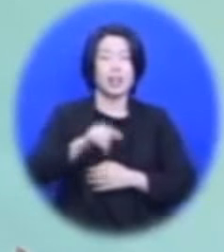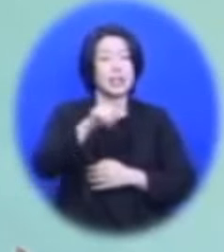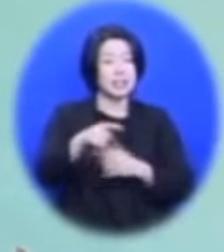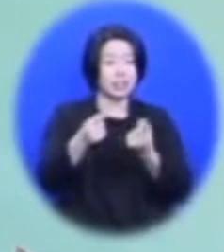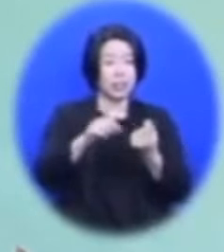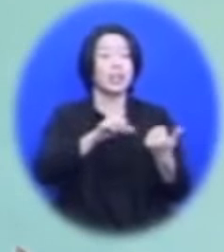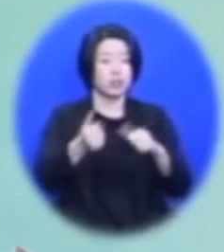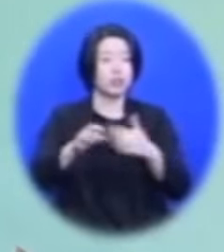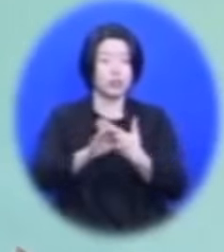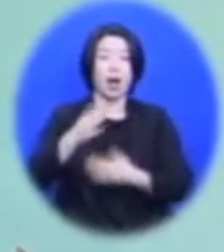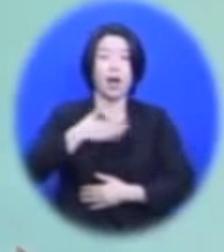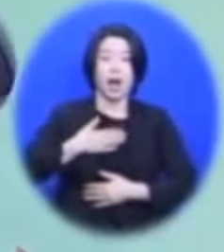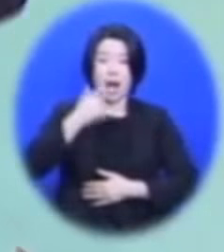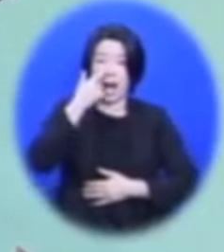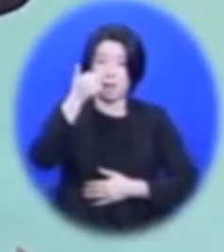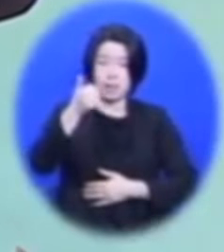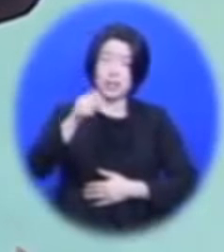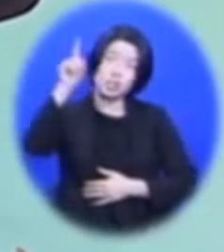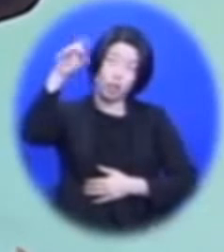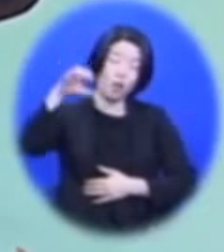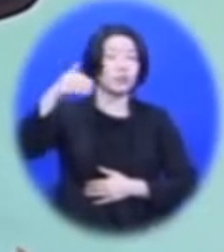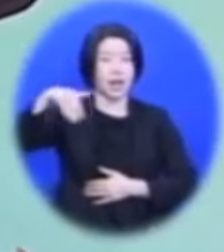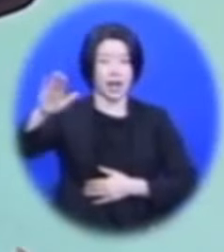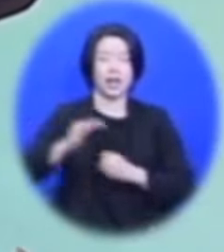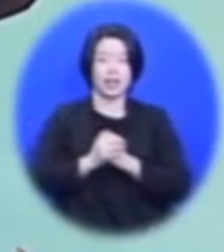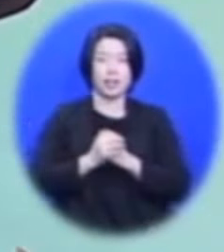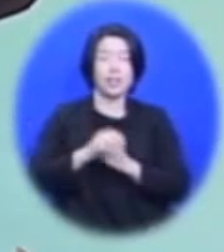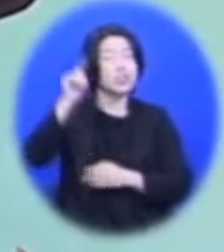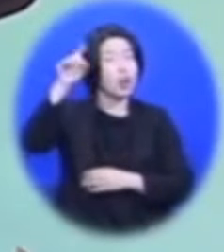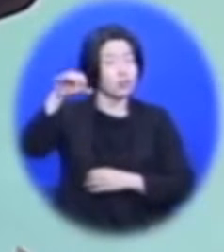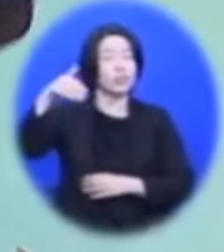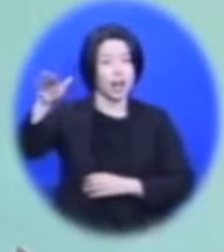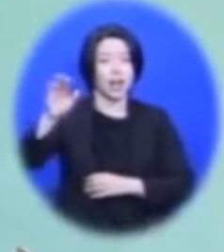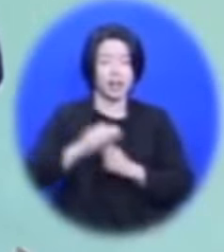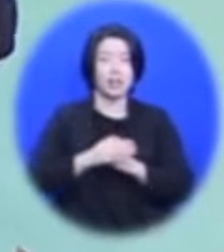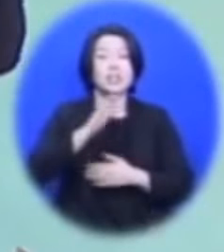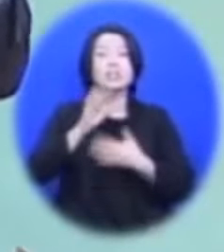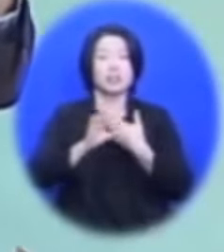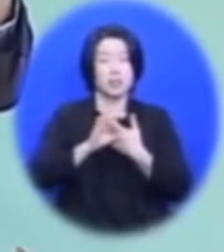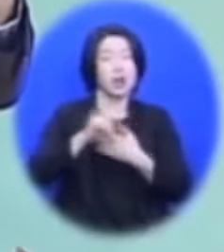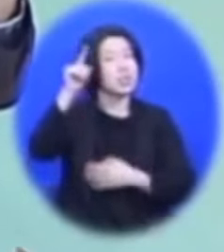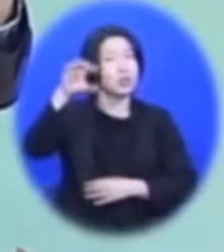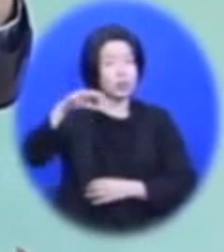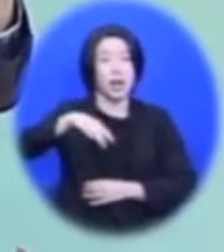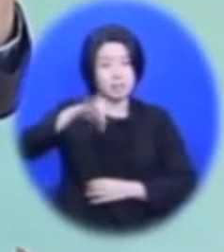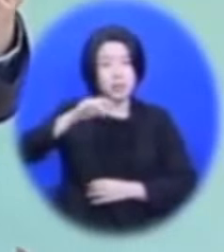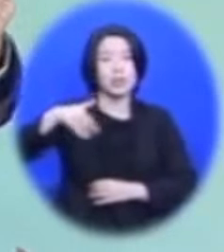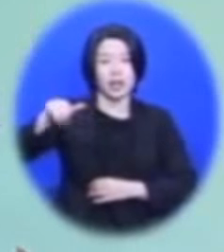죽으면 아빠는 천국에 가는 거야. 천국에. 그러면 천국에 아빠가 먼저